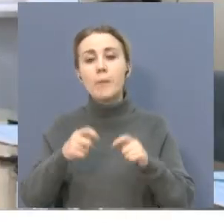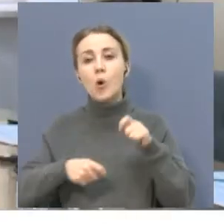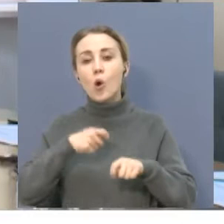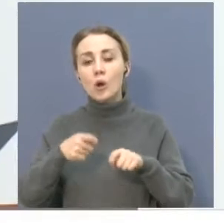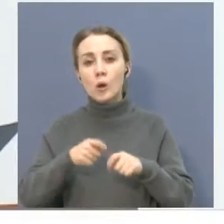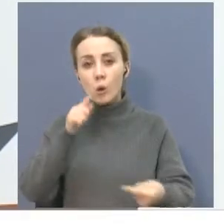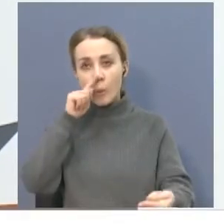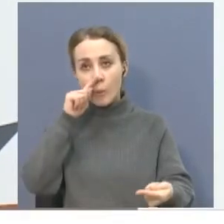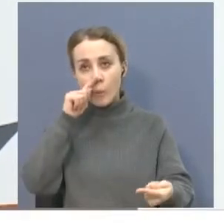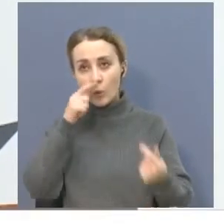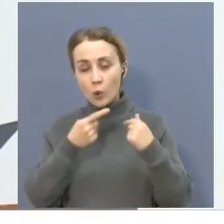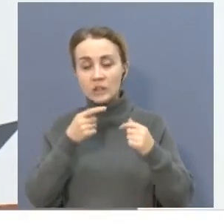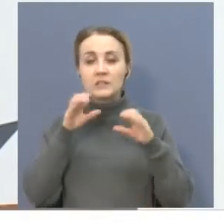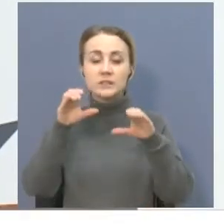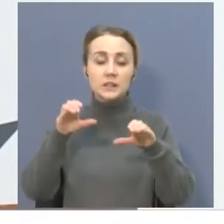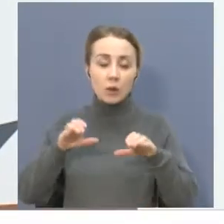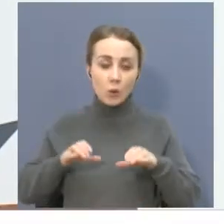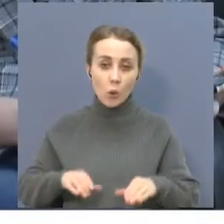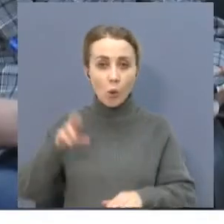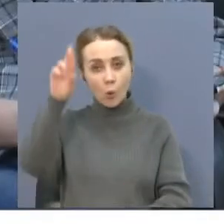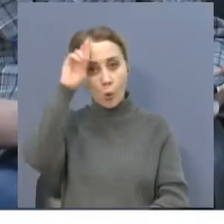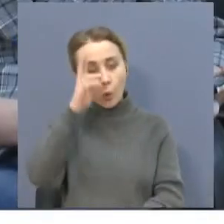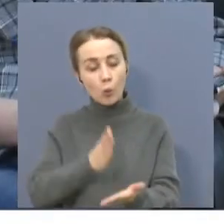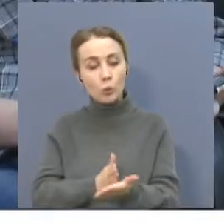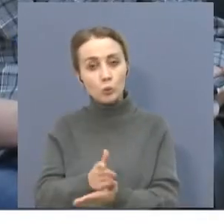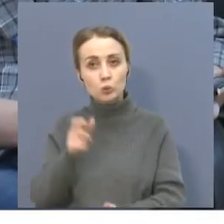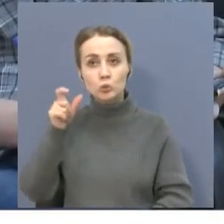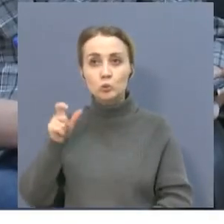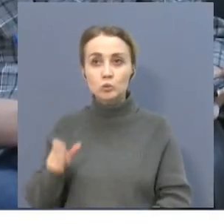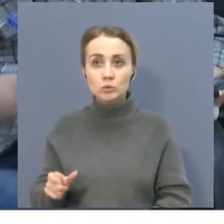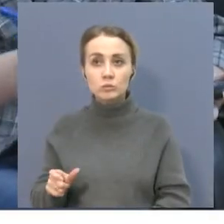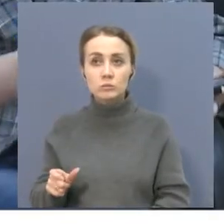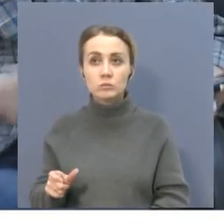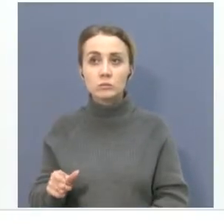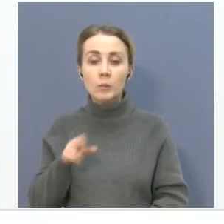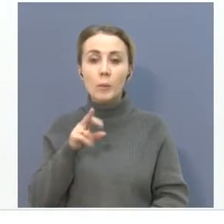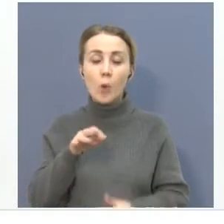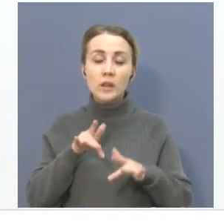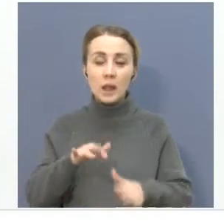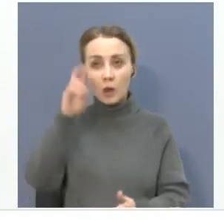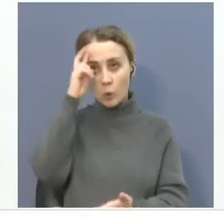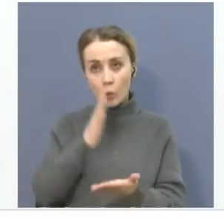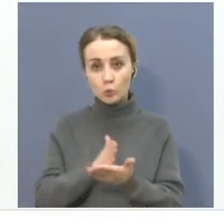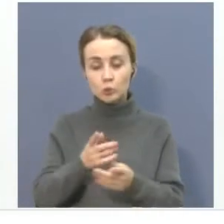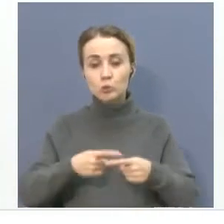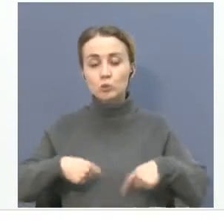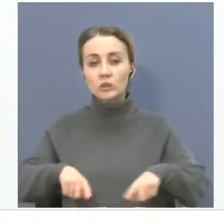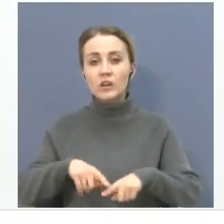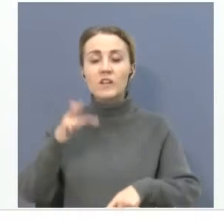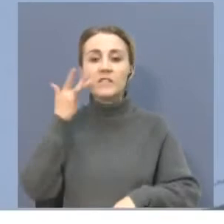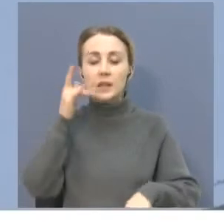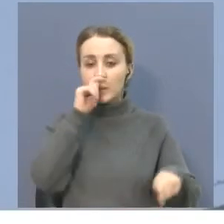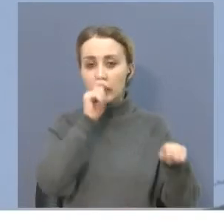әр шағым мен арыз талапқа қатысты мемлекеттік қызмет істері жөніндегі департаменті алдын ала тексерулер жүргізеді.